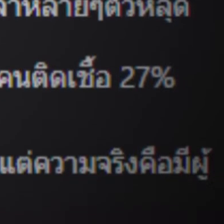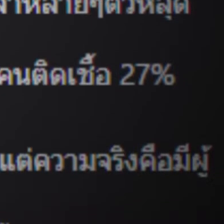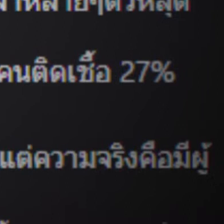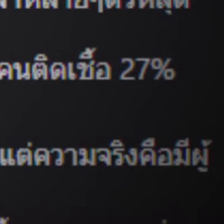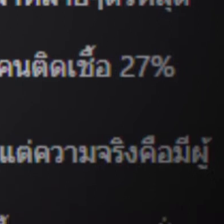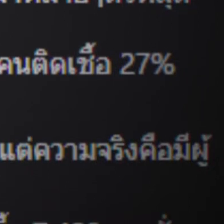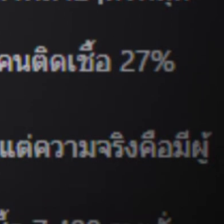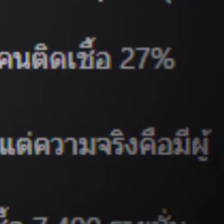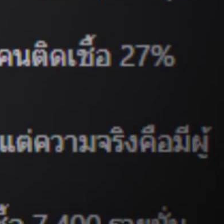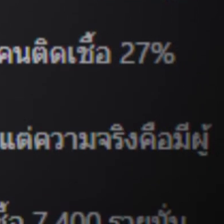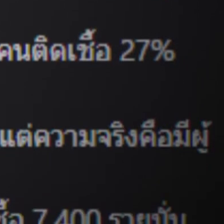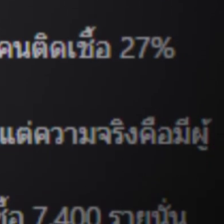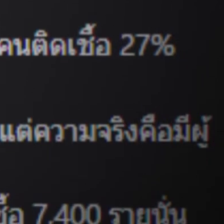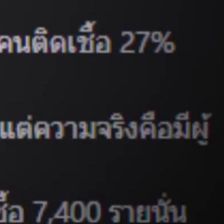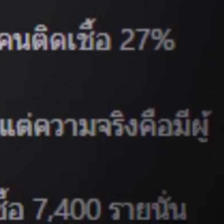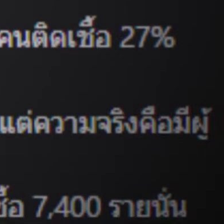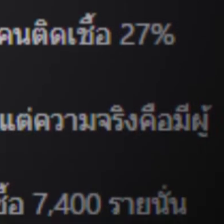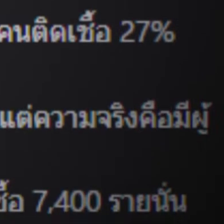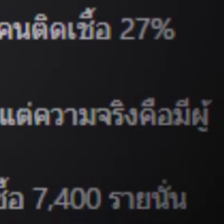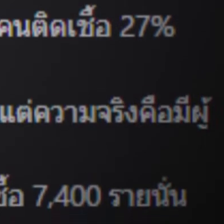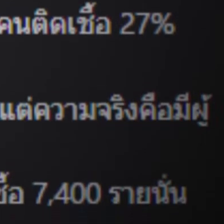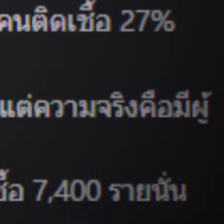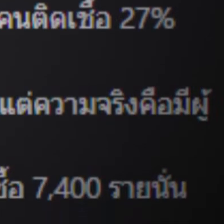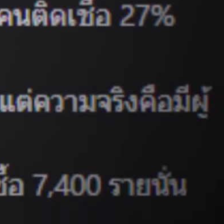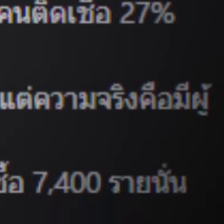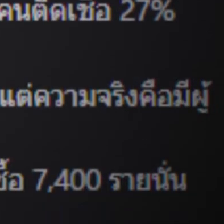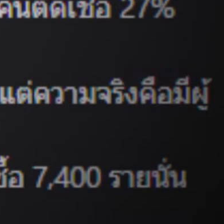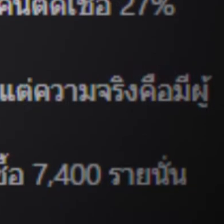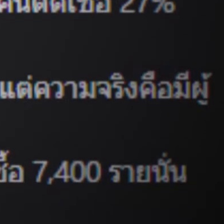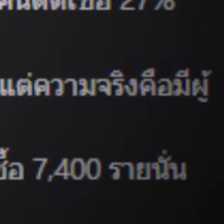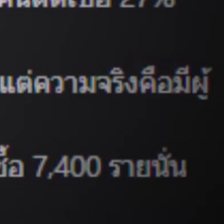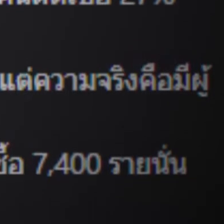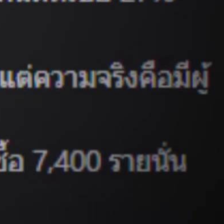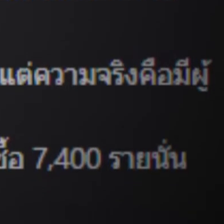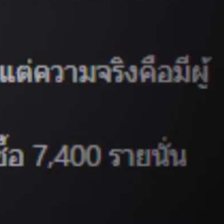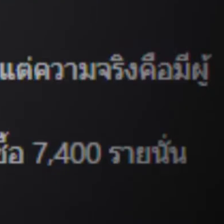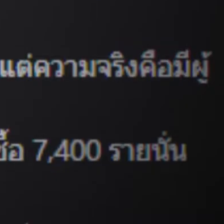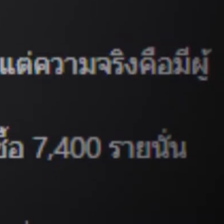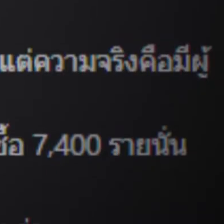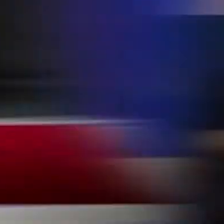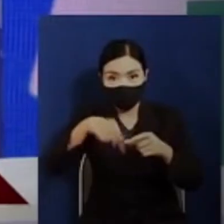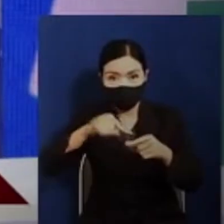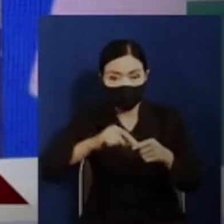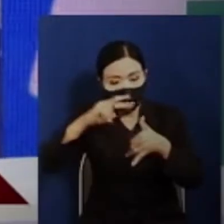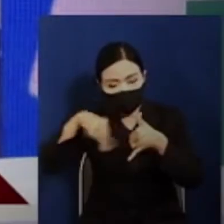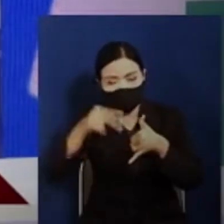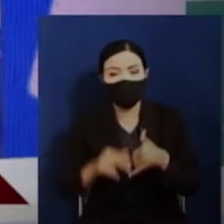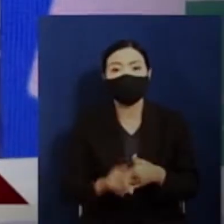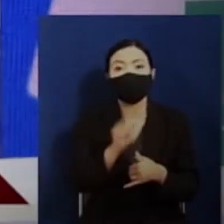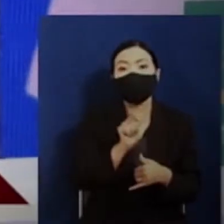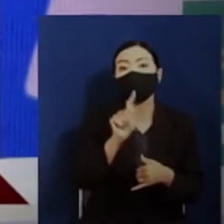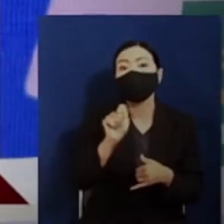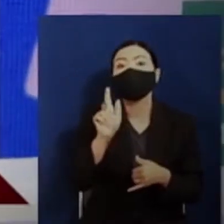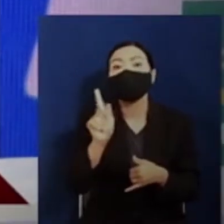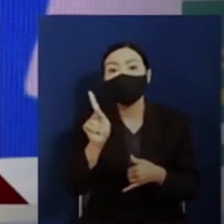แบบไหนถึงจะเจอเชื้อซึ่งหากผู้ตรวจเก็บตัวอย่างไม่ดีโอกาสผิดพลาดก็มีสูงและในวันนี้ด้านกระทรวงสาธารณสุข